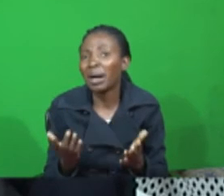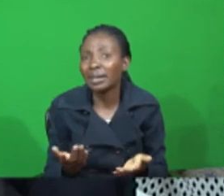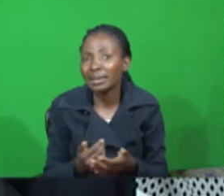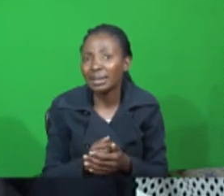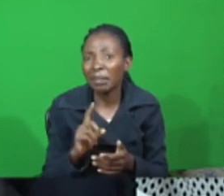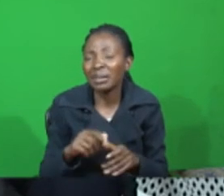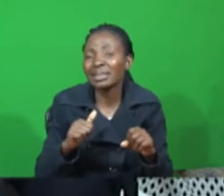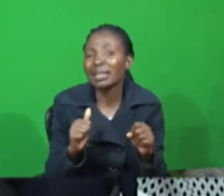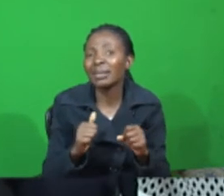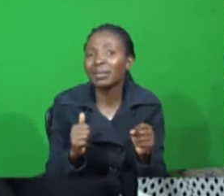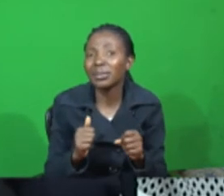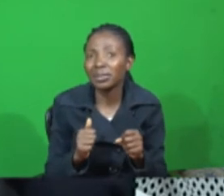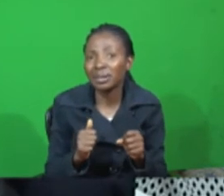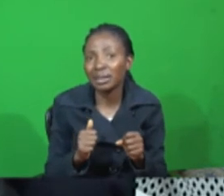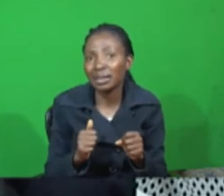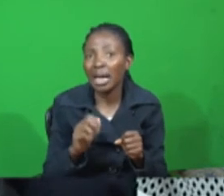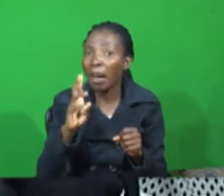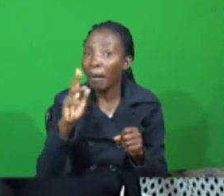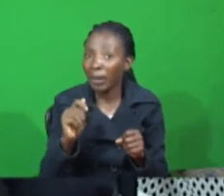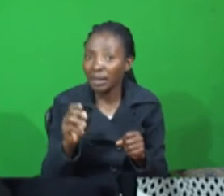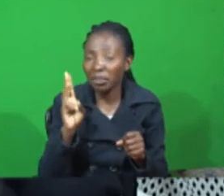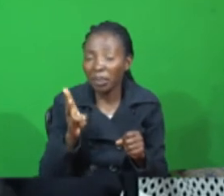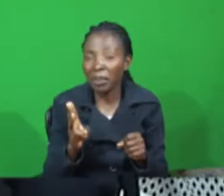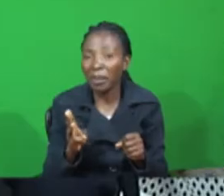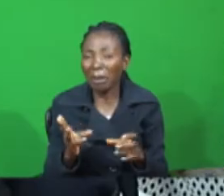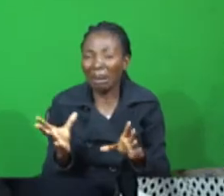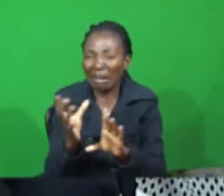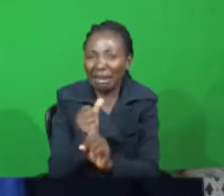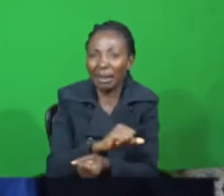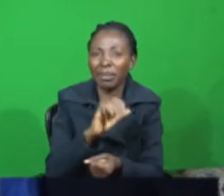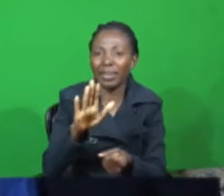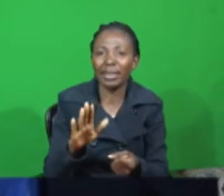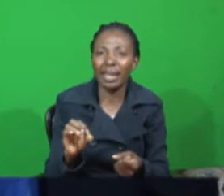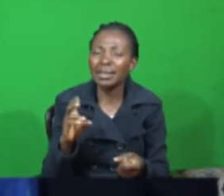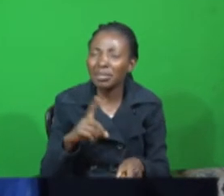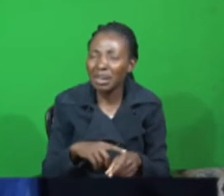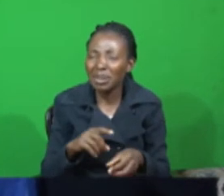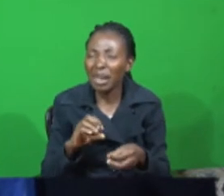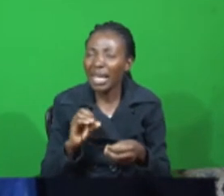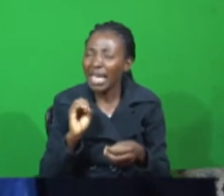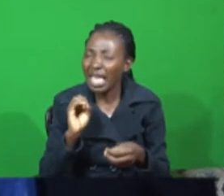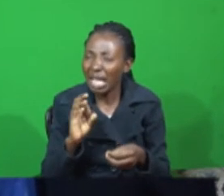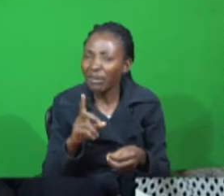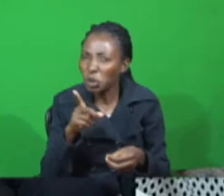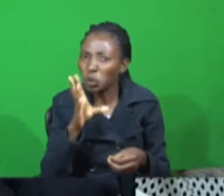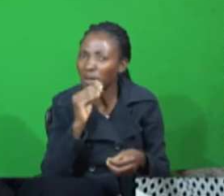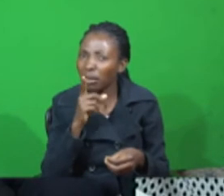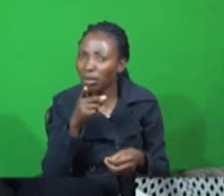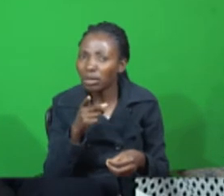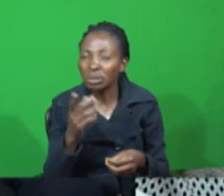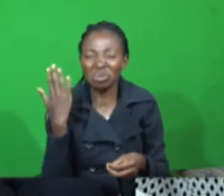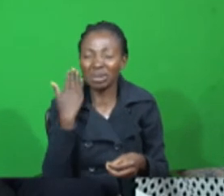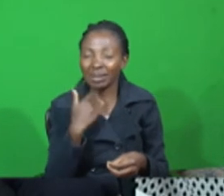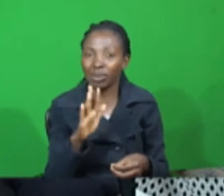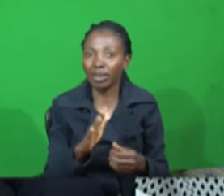aufanira kuramba ka anenge achifanira kuramba ka but anoita zvekubhinga ende pamwe pacho vanobva vatyisidzirwa kangozviti bufu rokupafa